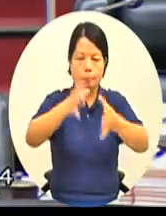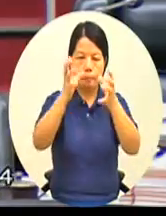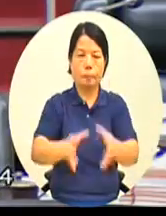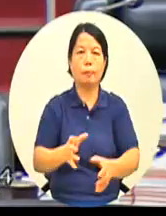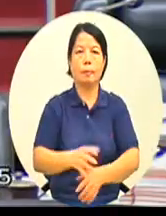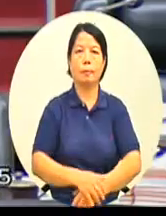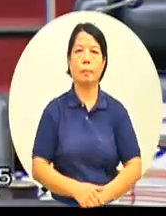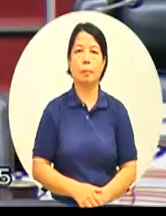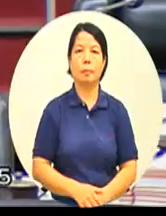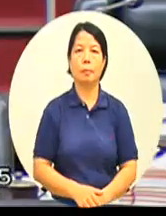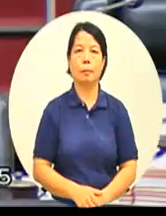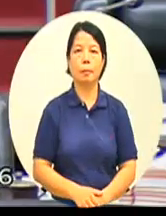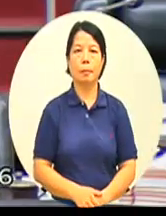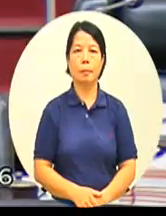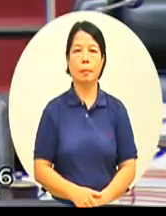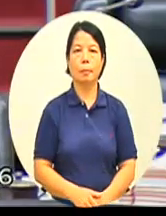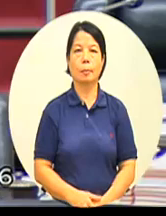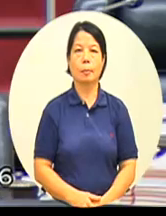情。